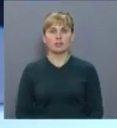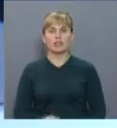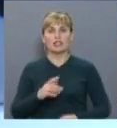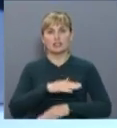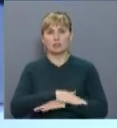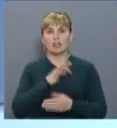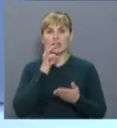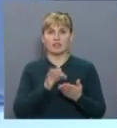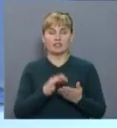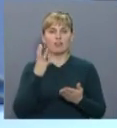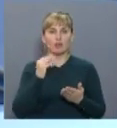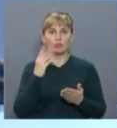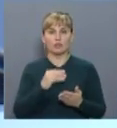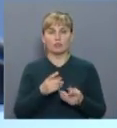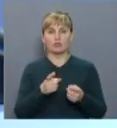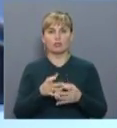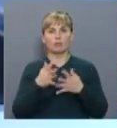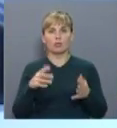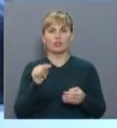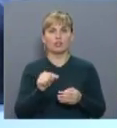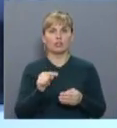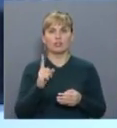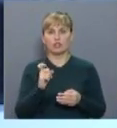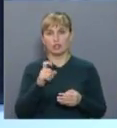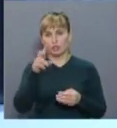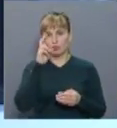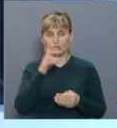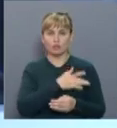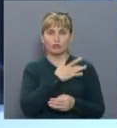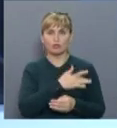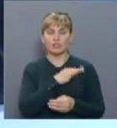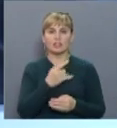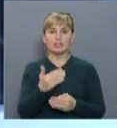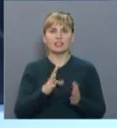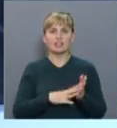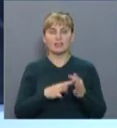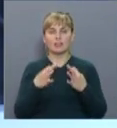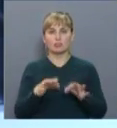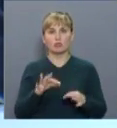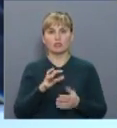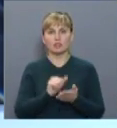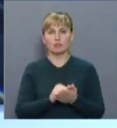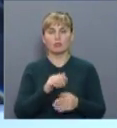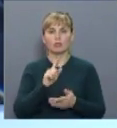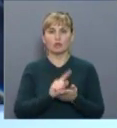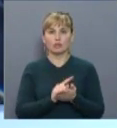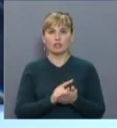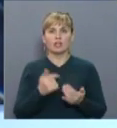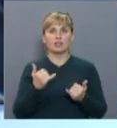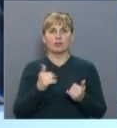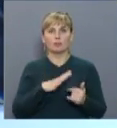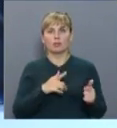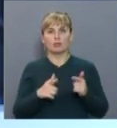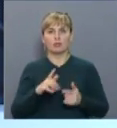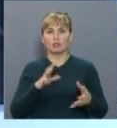К дисциплинарной ответственности в Алматы привлечены больше 1100 государственных служащих. Из них 9 освобождены от занимаемой должности. Сегодня были